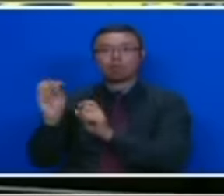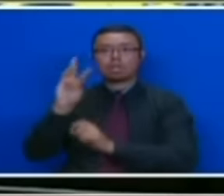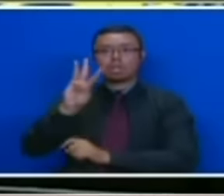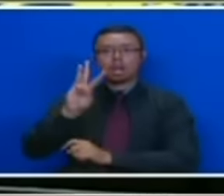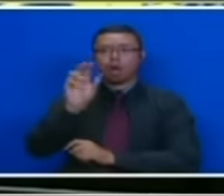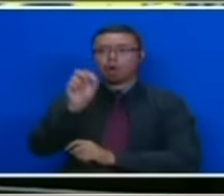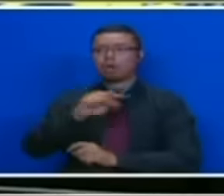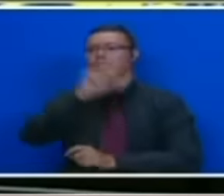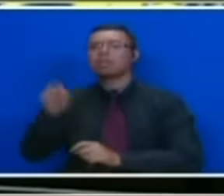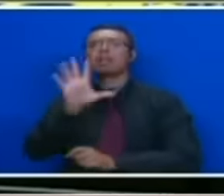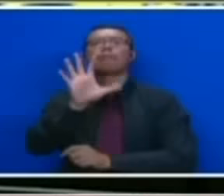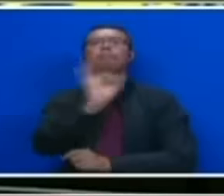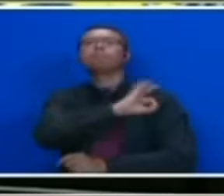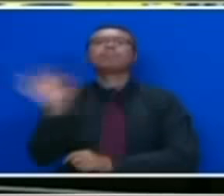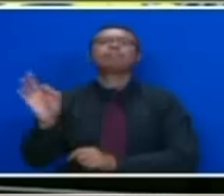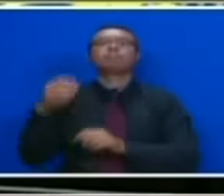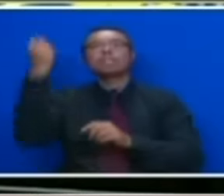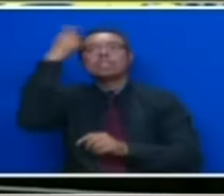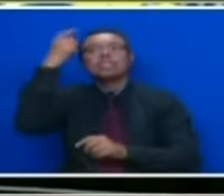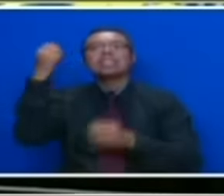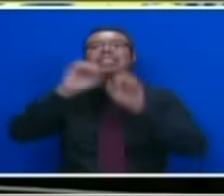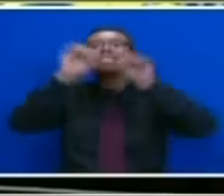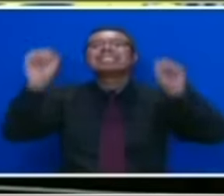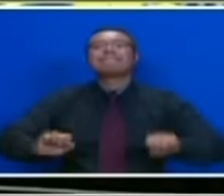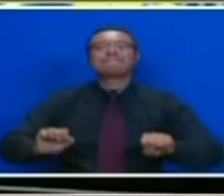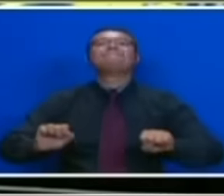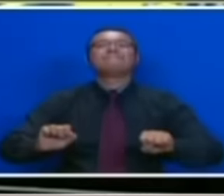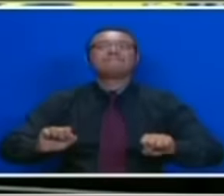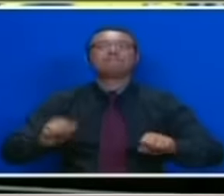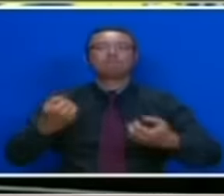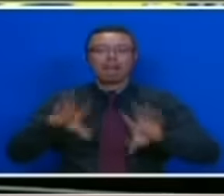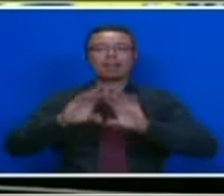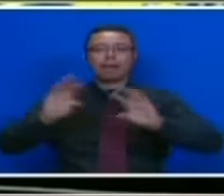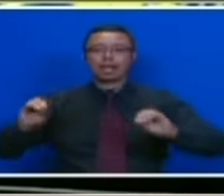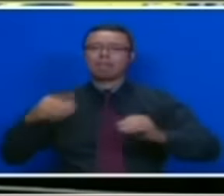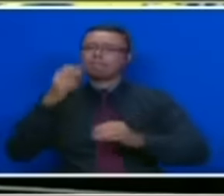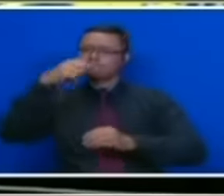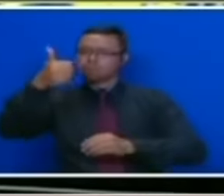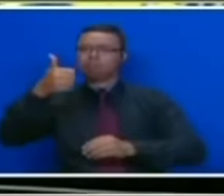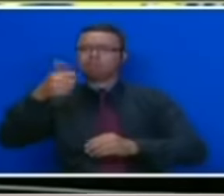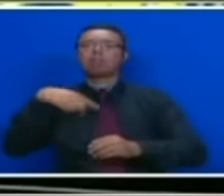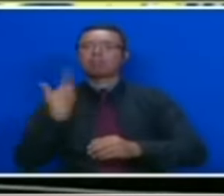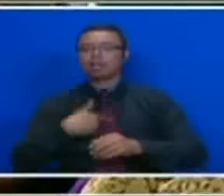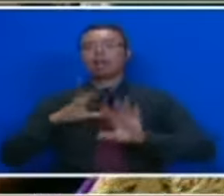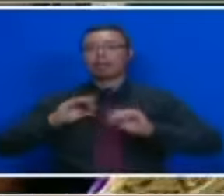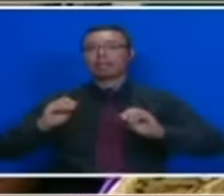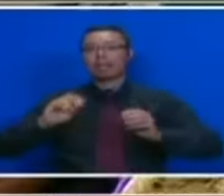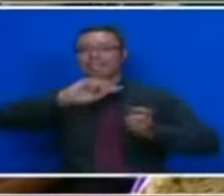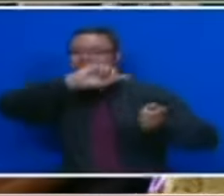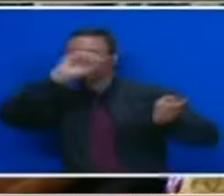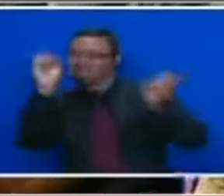karyawan. Melalui apa? Melalui sistem meritokrasi yang baik. Yang kita akan lakukan, mereform